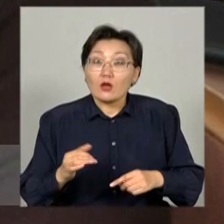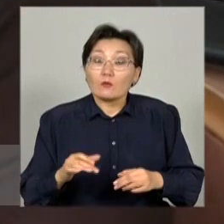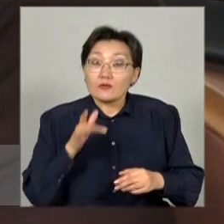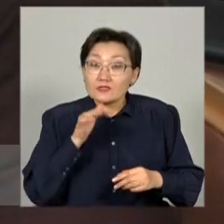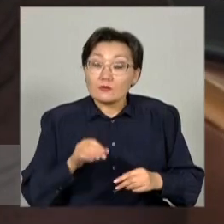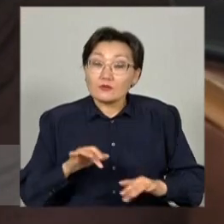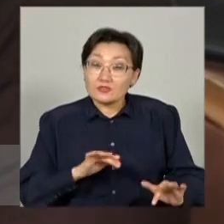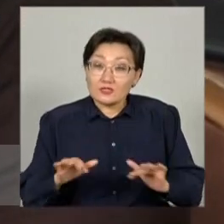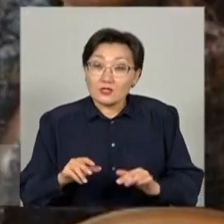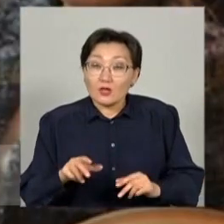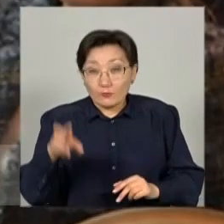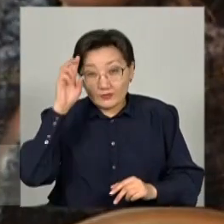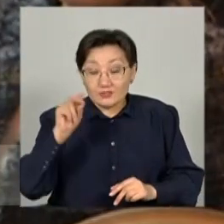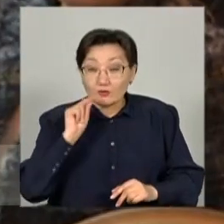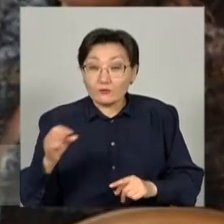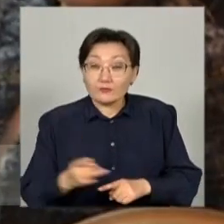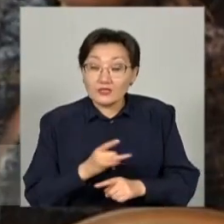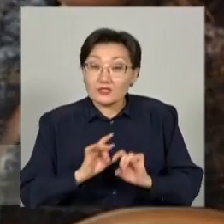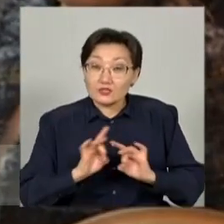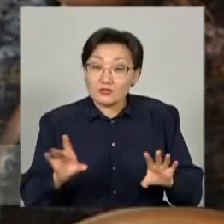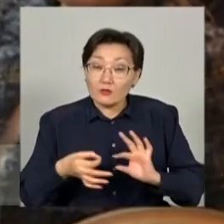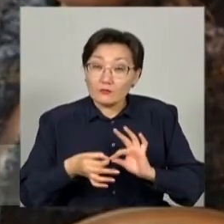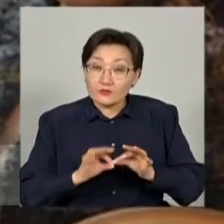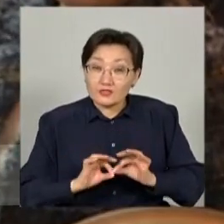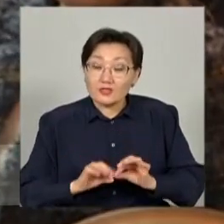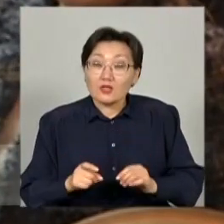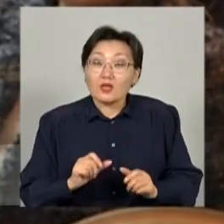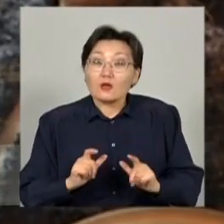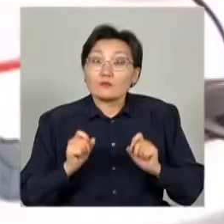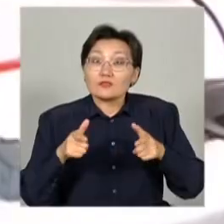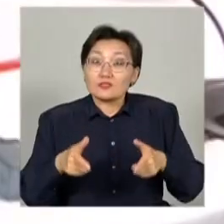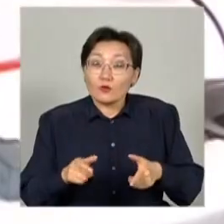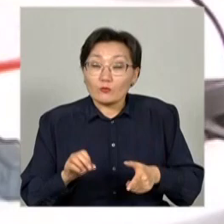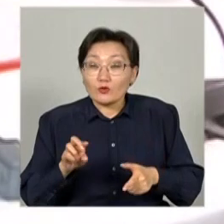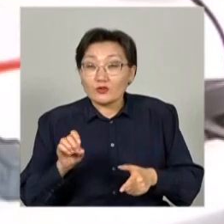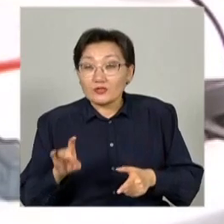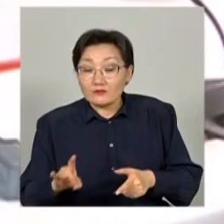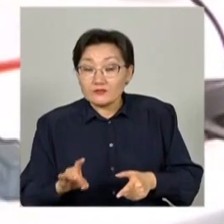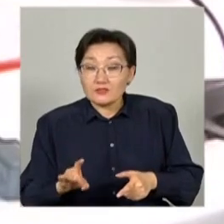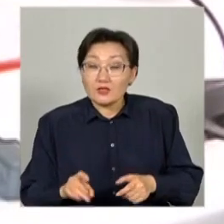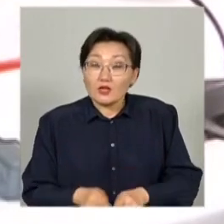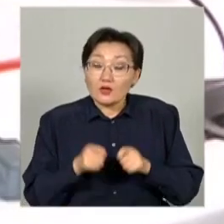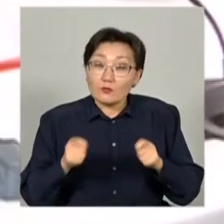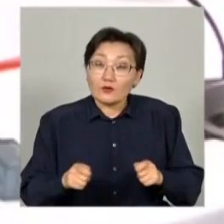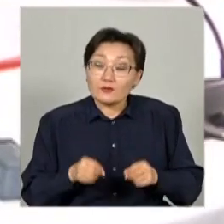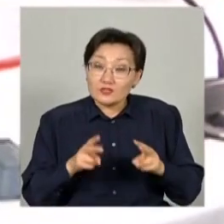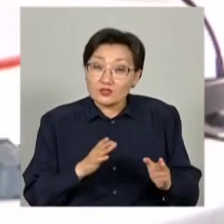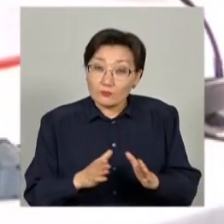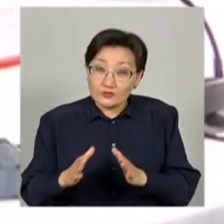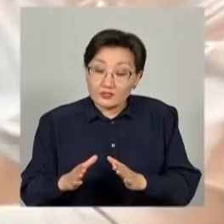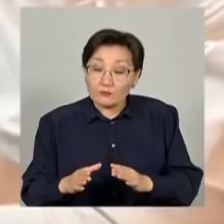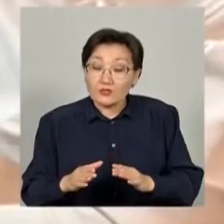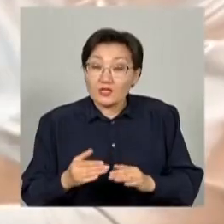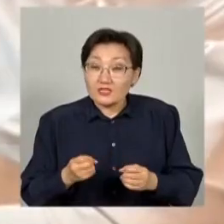время процесса гособвинитель впервые рассказал о подробностях вступления блогеров в ОПГ и раскрыл преступную схему. По версии